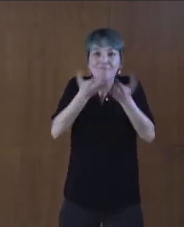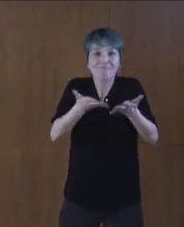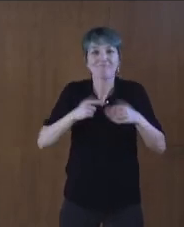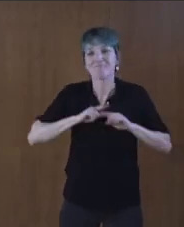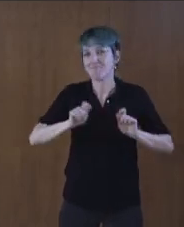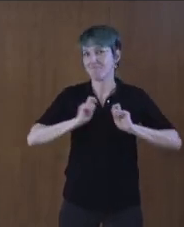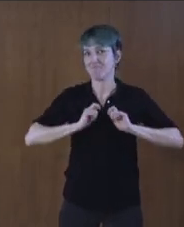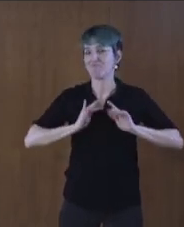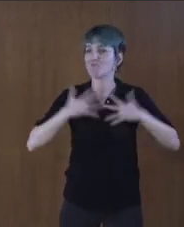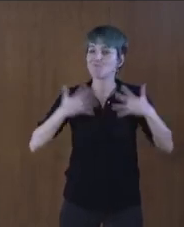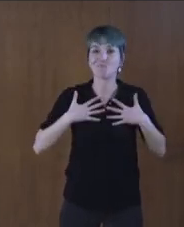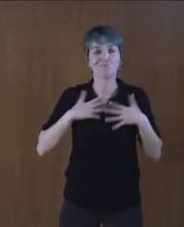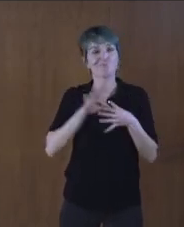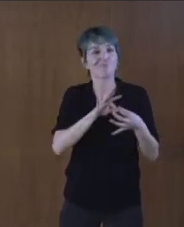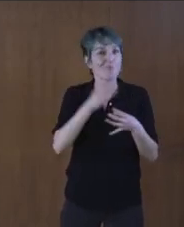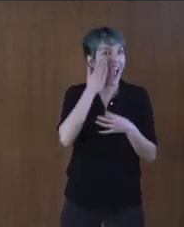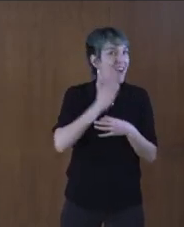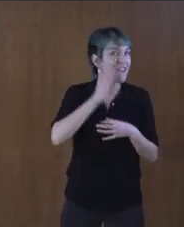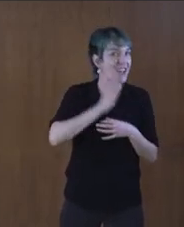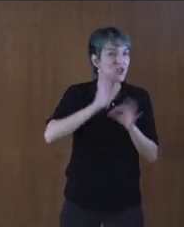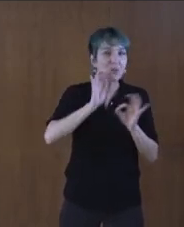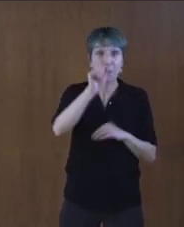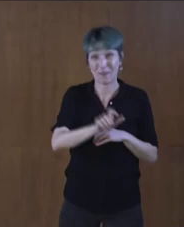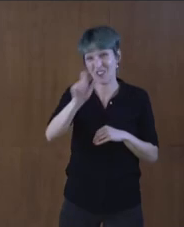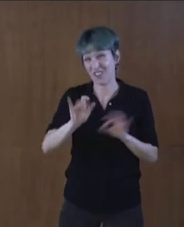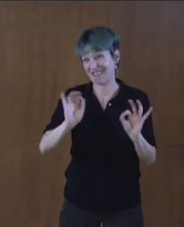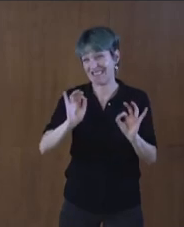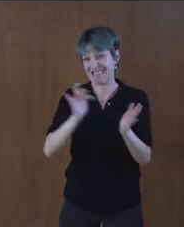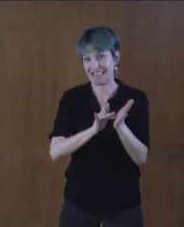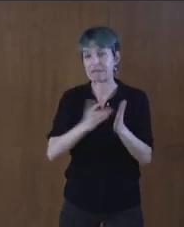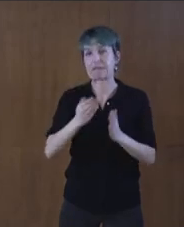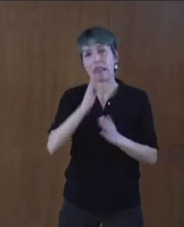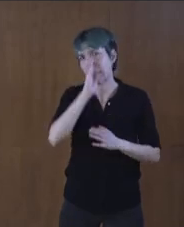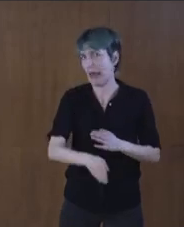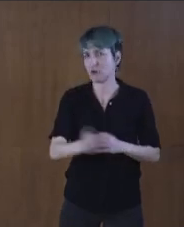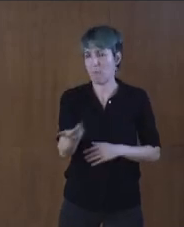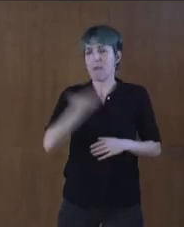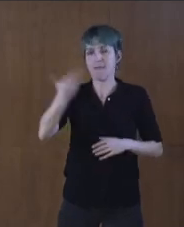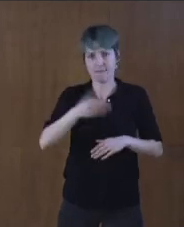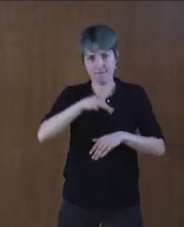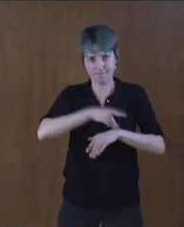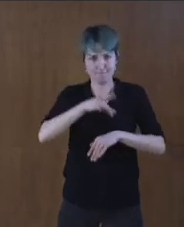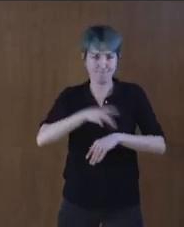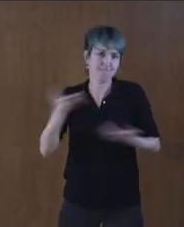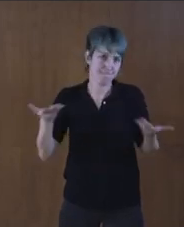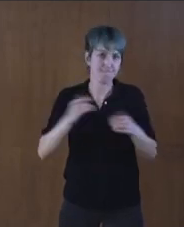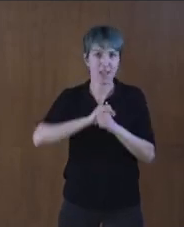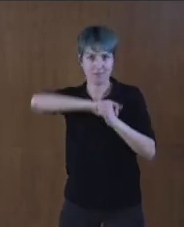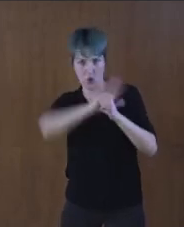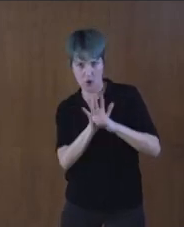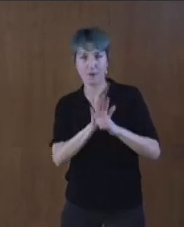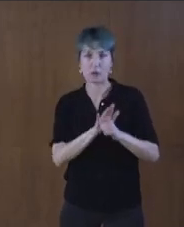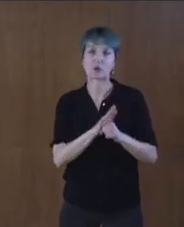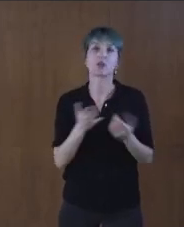simpatia i tot l'afecte a les persones que estan patint directament els efectes de la pandèmia.